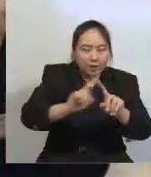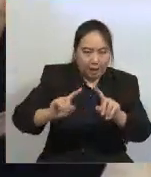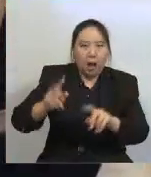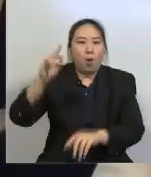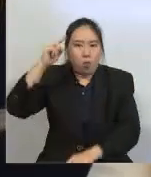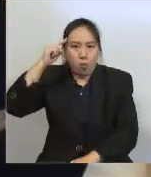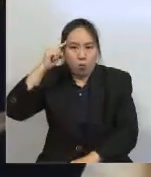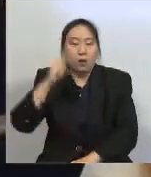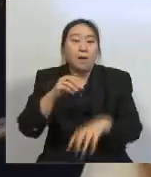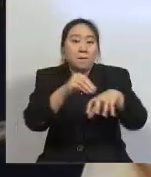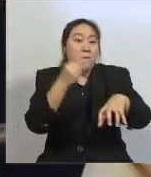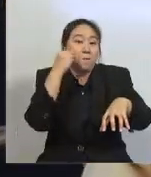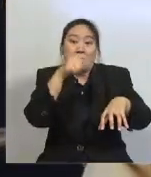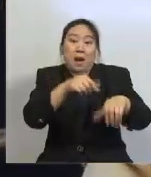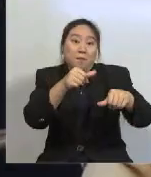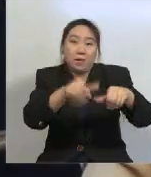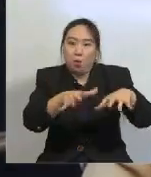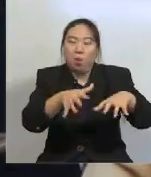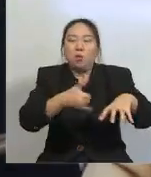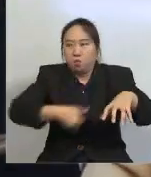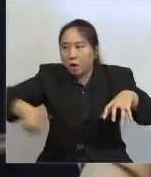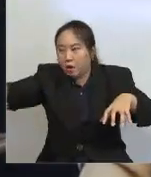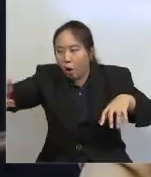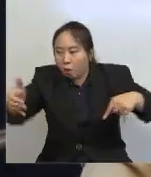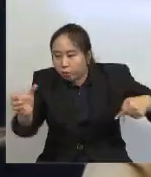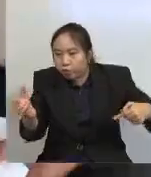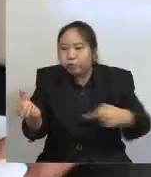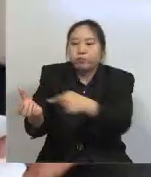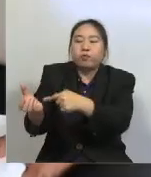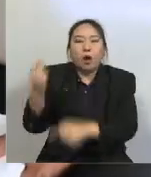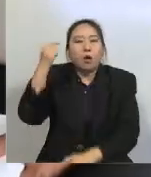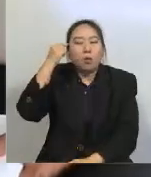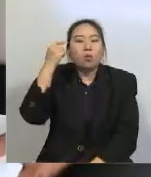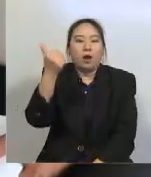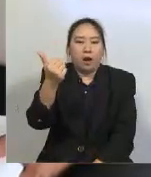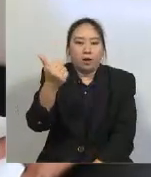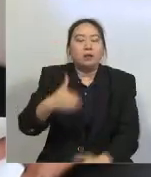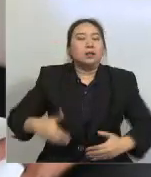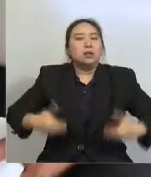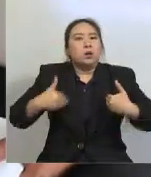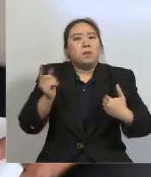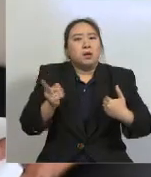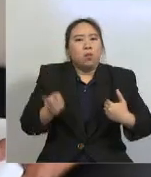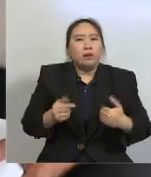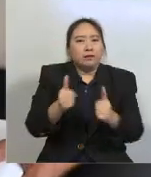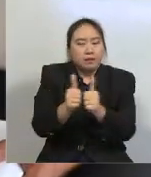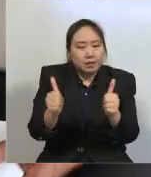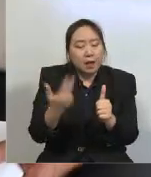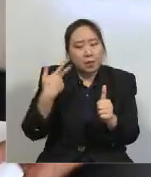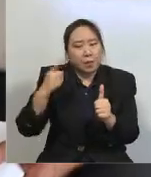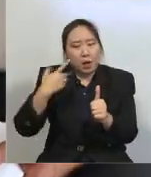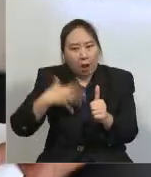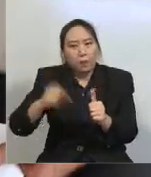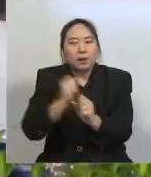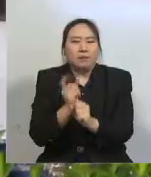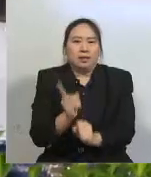แม้ว่าจะอยู่นอกสถานที่ก็ตามซึ่งถือเป็นแนวคิดที่สามารถตอบสนองการดำเนินชีวิตในปัจจุบันและสามารถนำไปใช้ได้